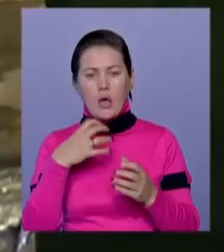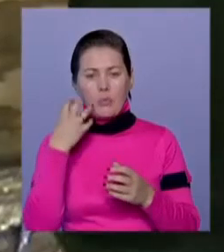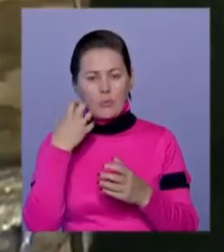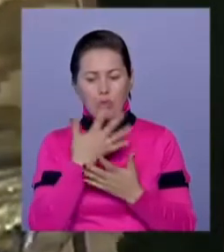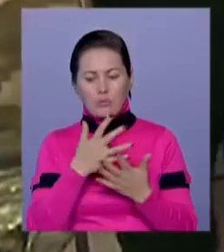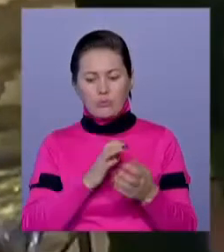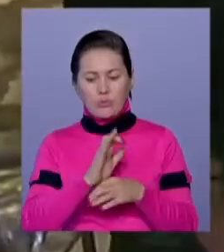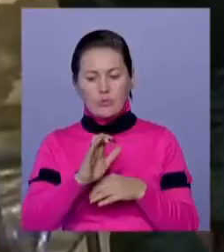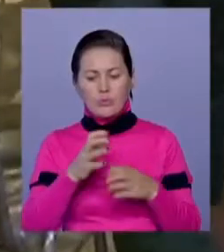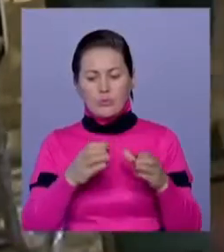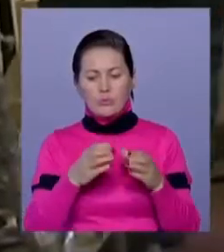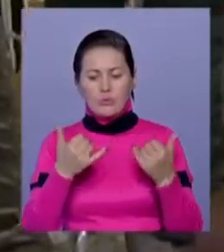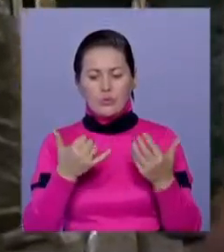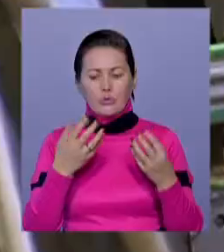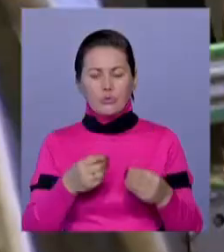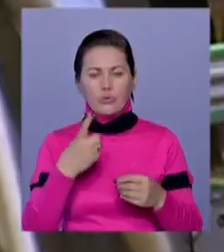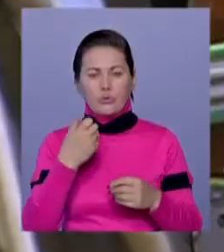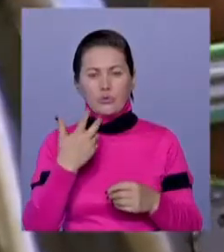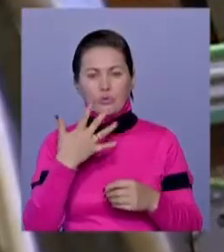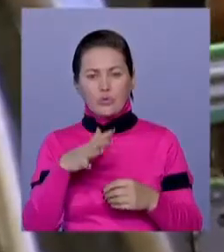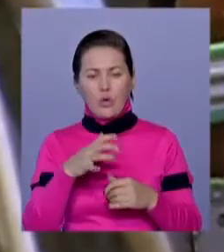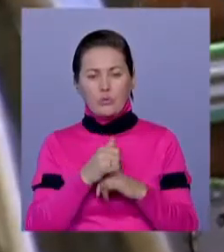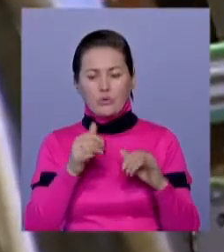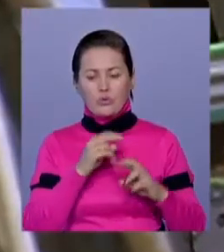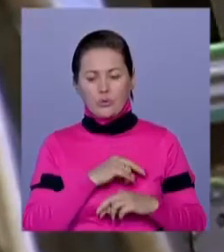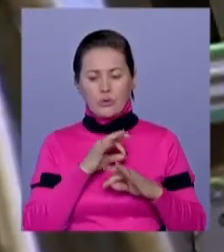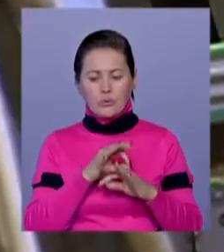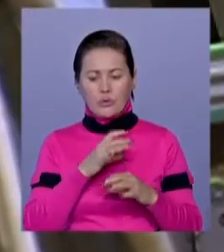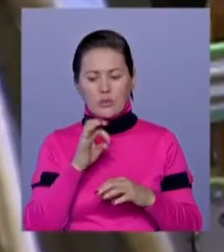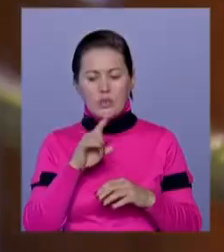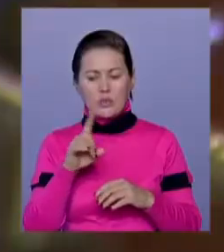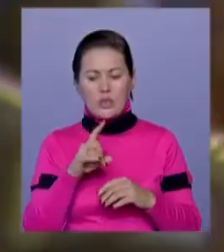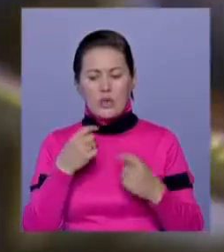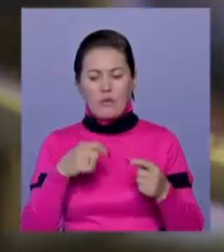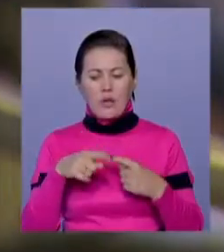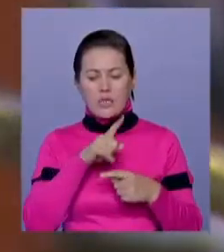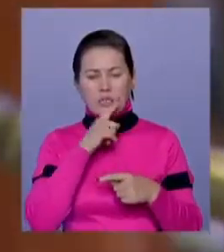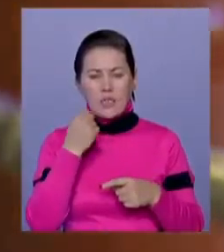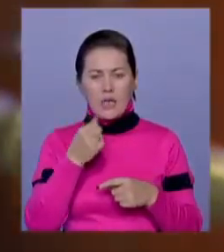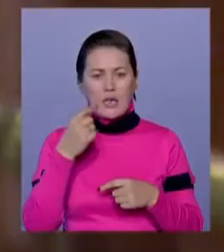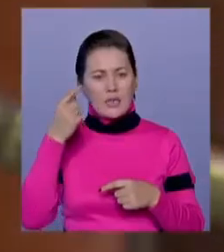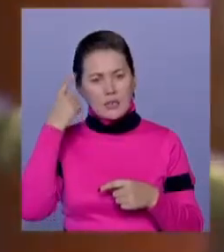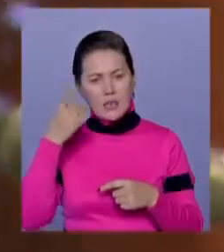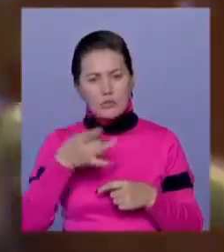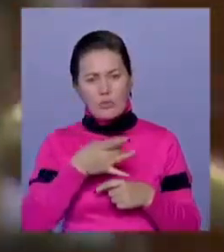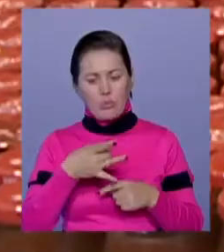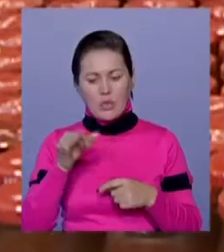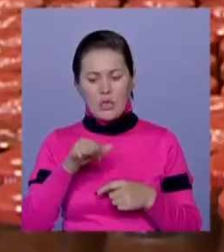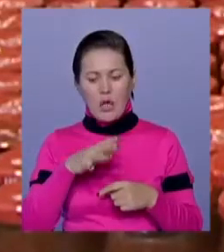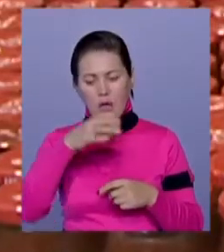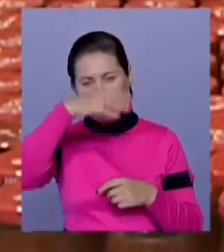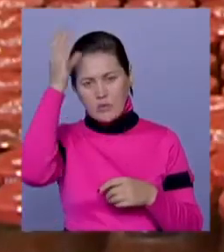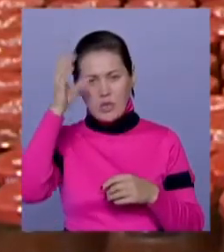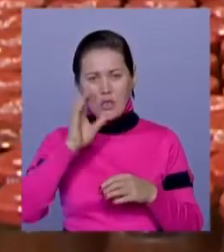шығарады. Компанияда бүгінгі күні 150-ден астам адам еңбек етеді. Цинказ тауарлары Ресейге, Қырғыз Республикасына және